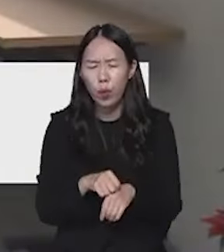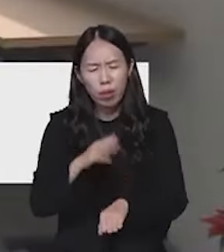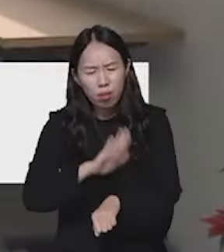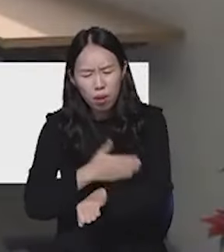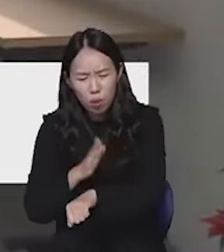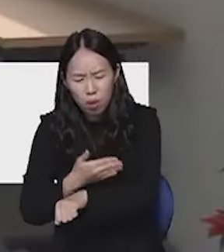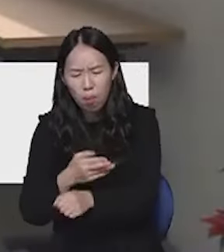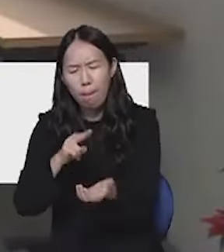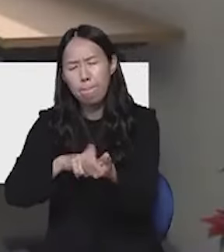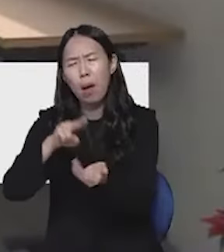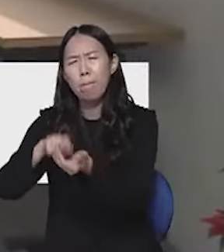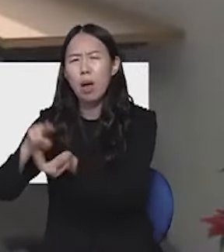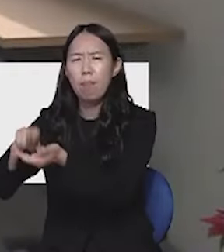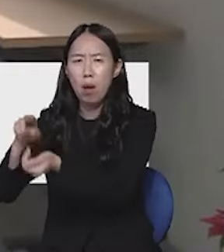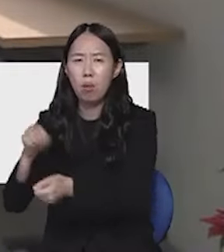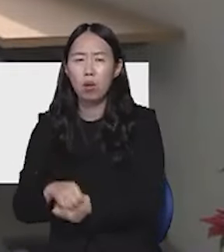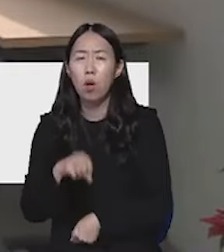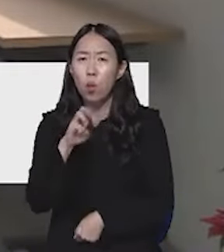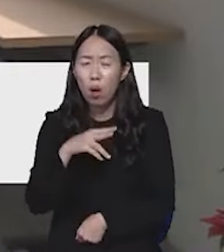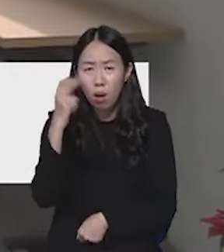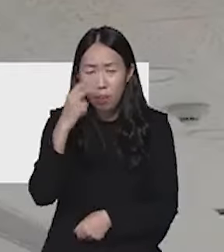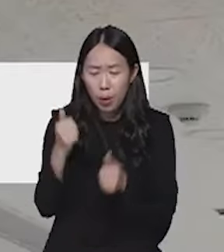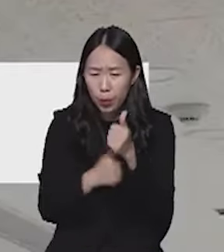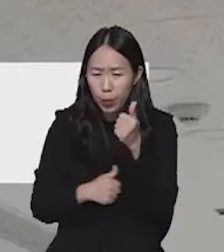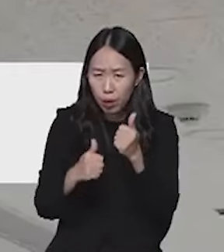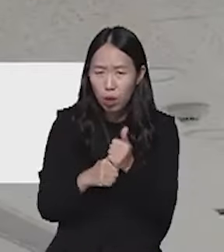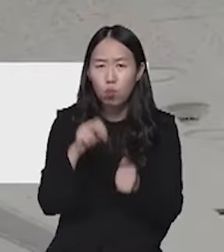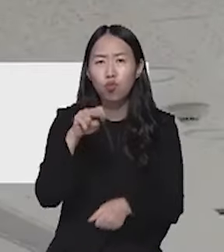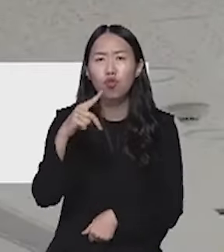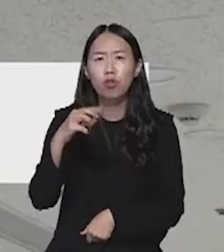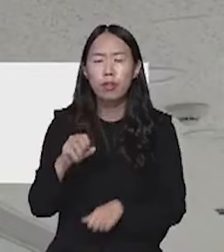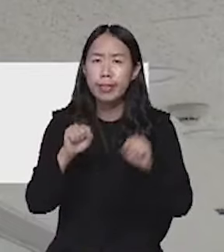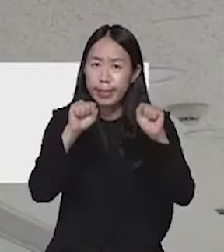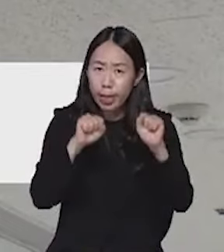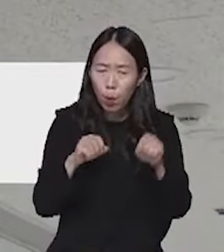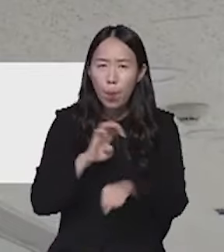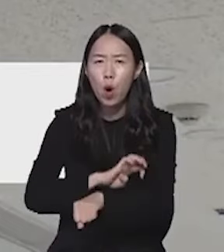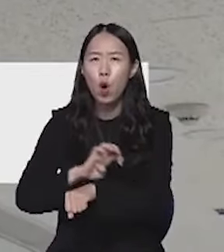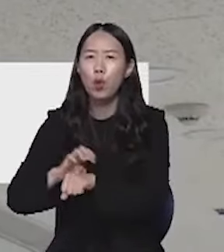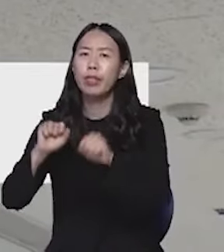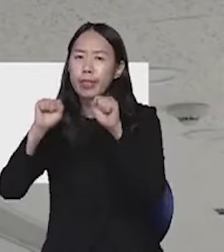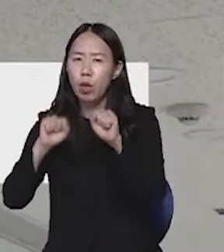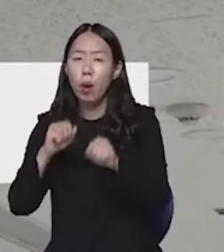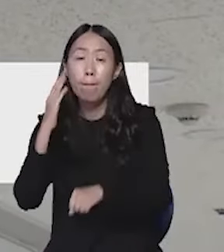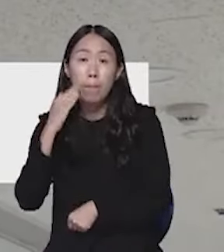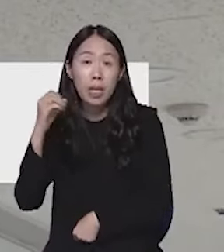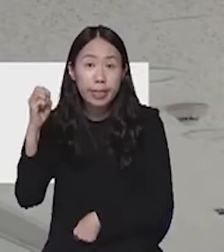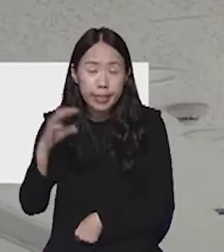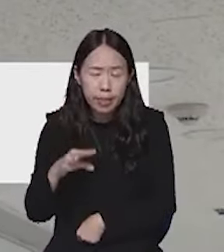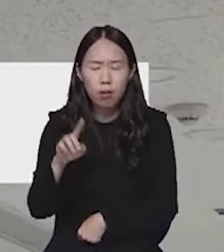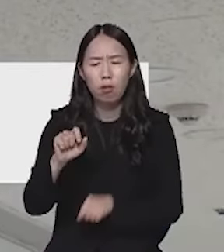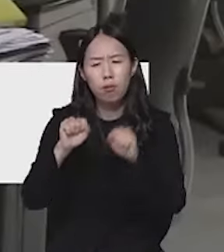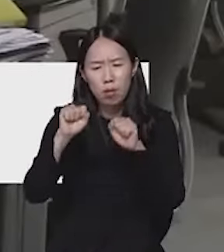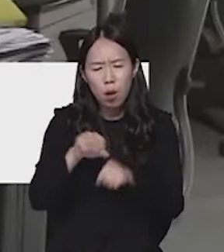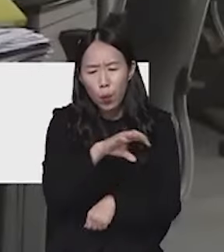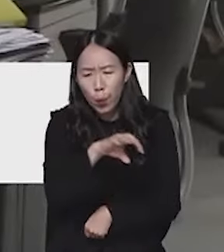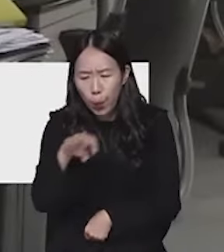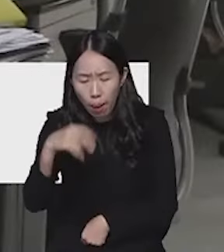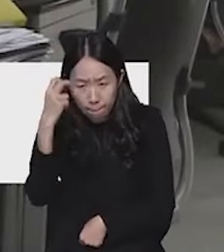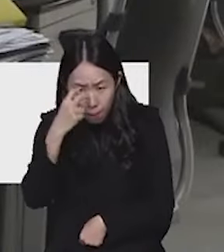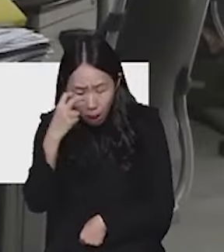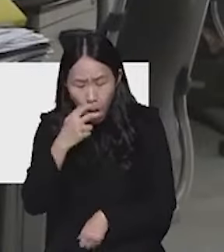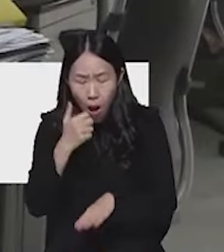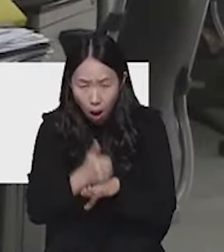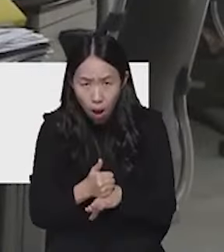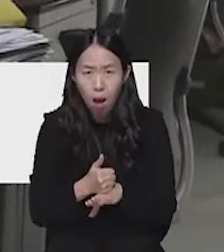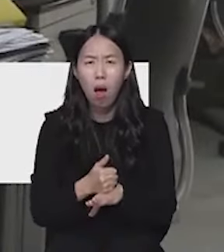확인됐습니다. 광주시 감사위원회는 최근 무등체육관과 평동체육관, 빅그린체육관 건립공사에 대한 감사를 실시한